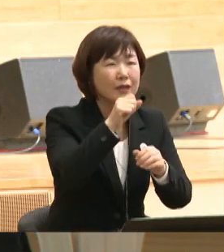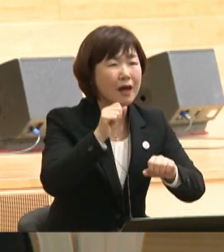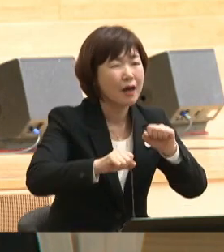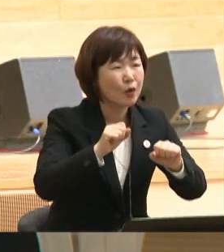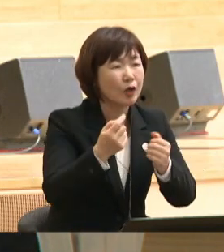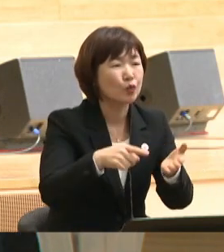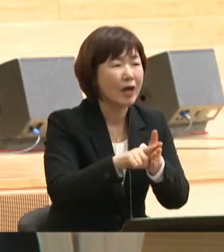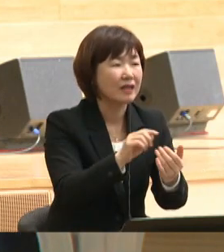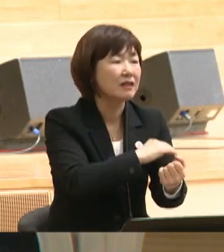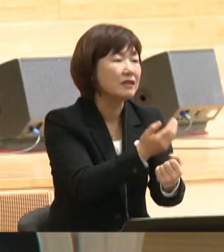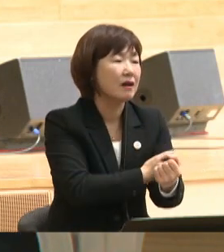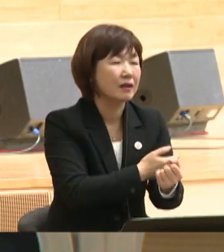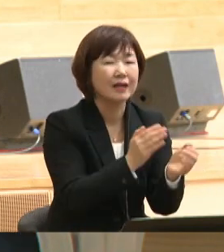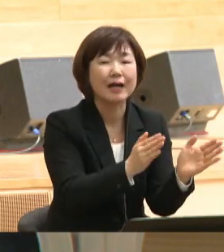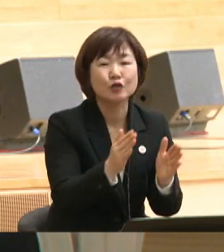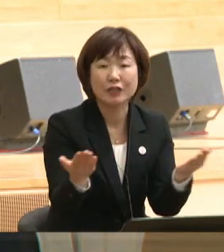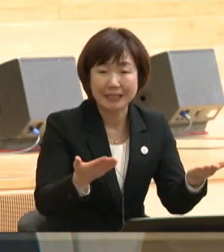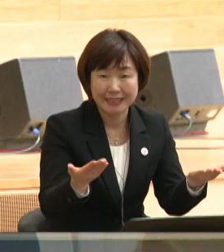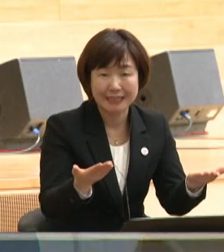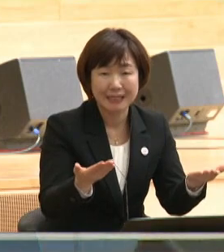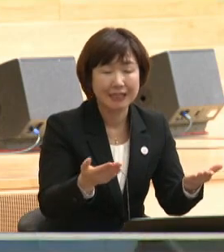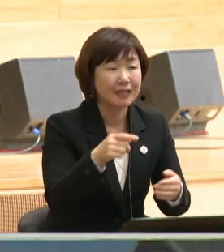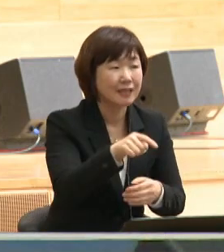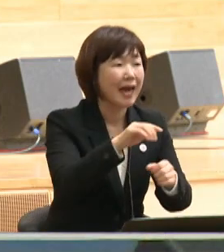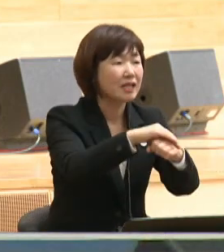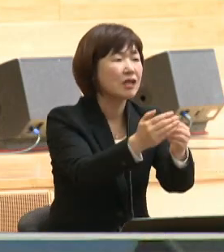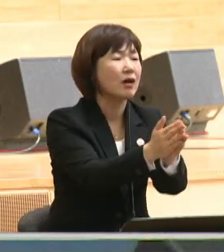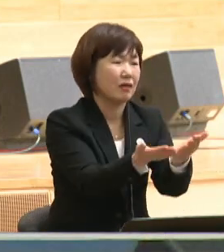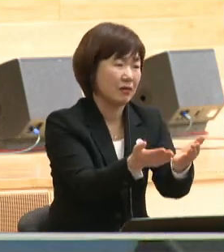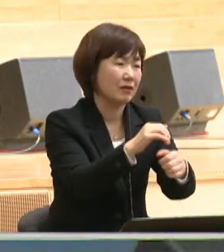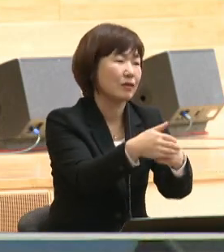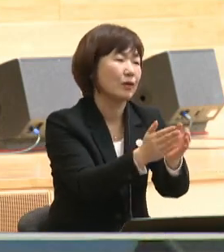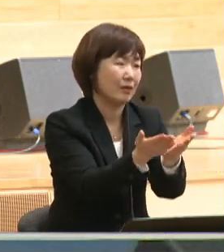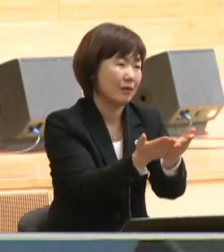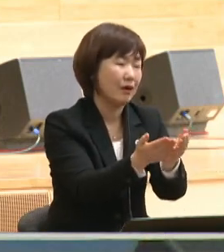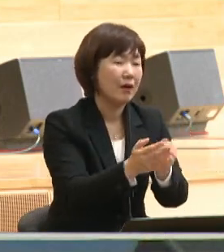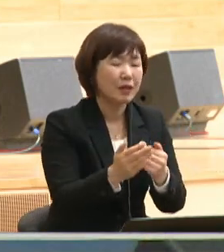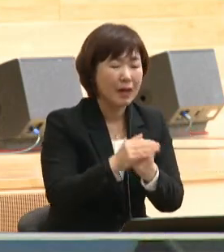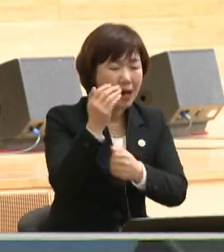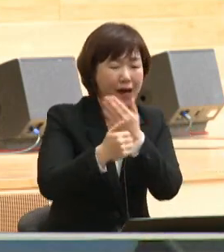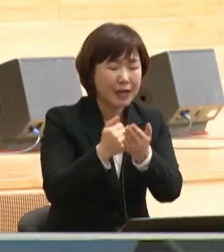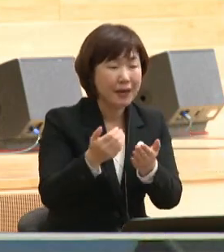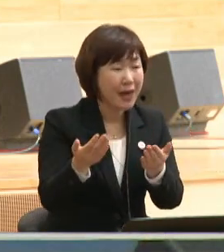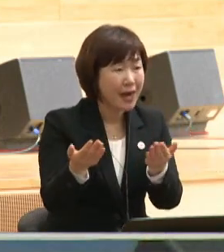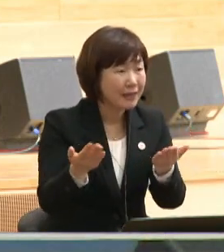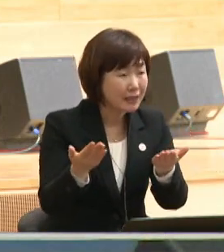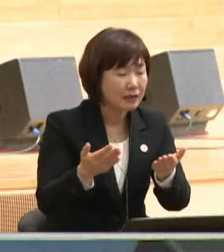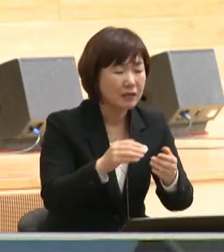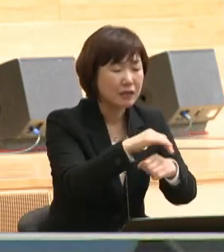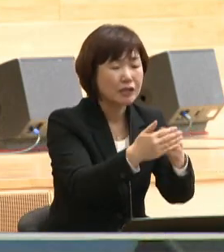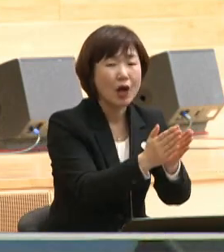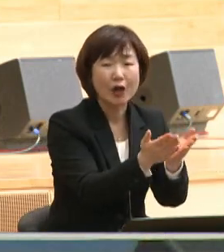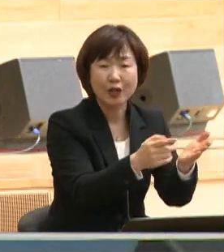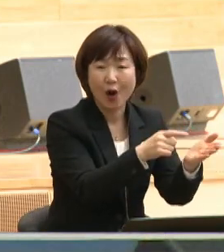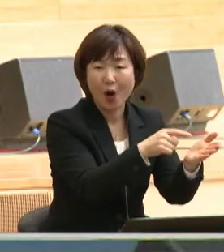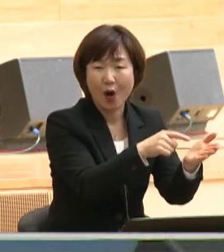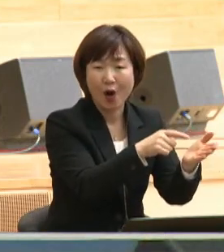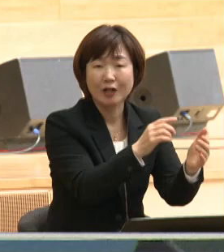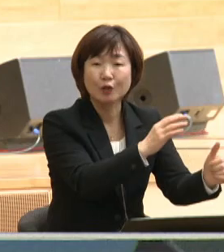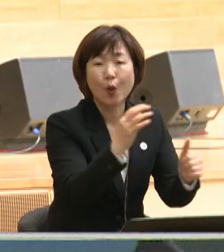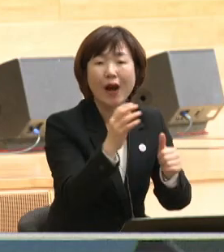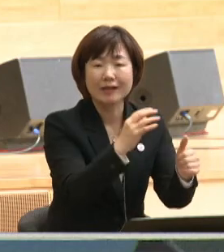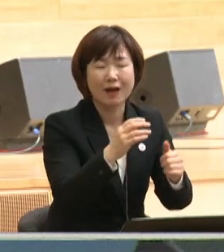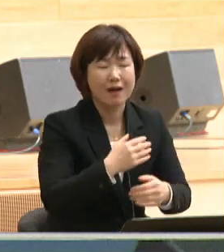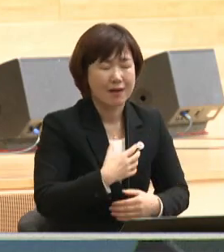그것이 무엇입니까 바로 성경이라는 거예요 다시 말해 하나님의 말씀이 성경을 통하여 우리는 주를 향한 경건 훈련